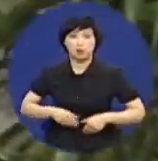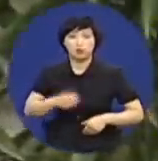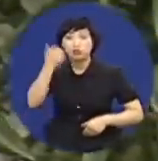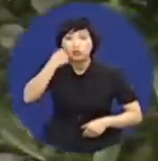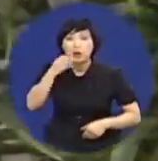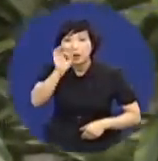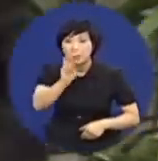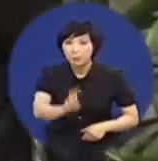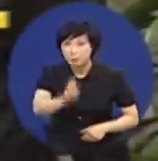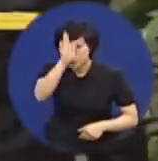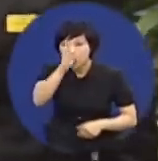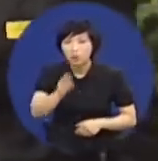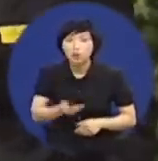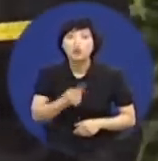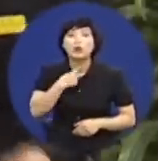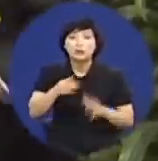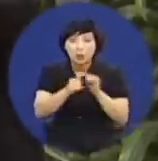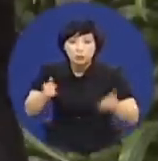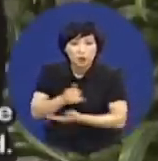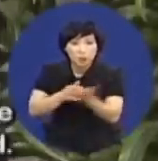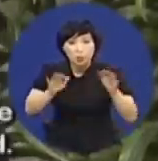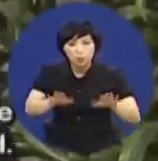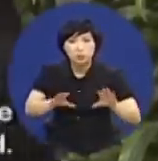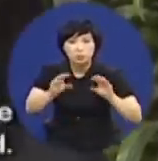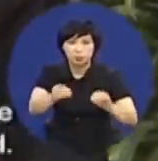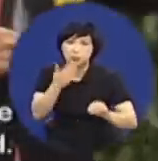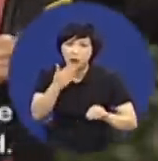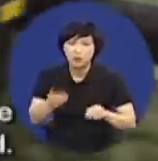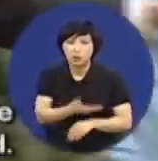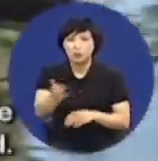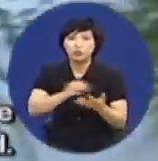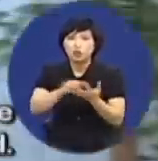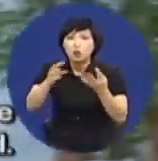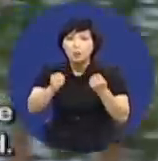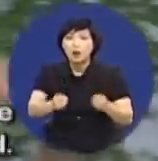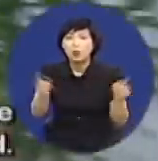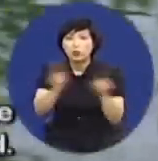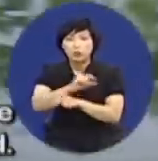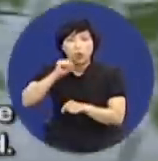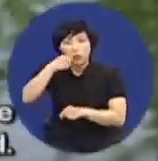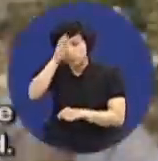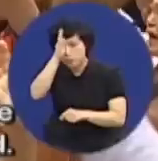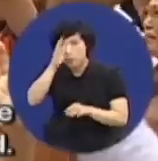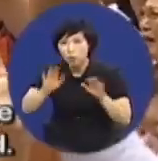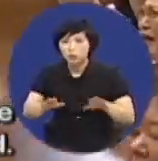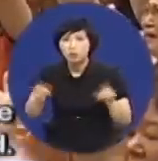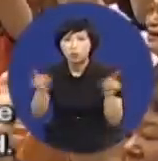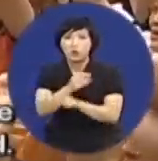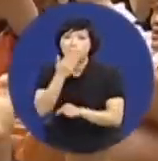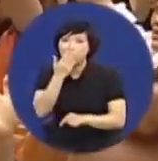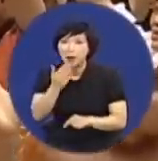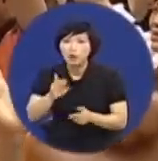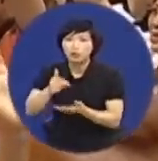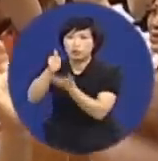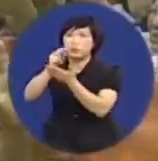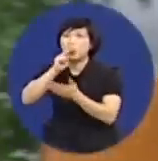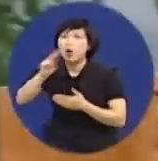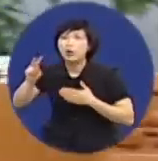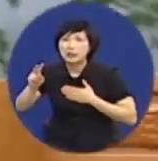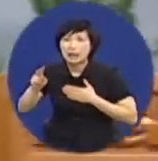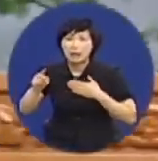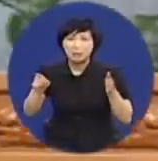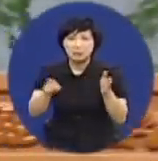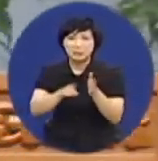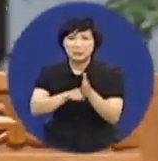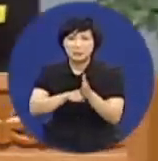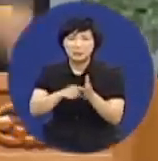光が見られますように。どんな大病にかかっていても、どんな癌の病であっても今日